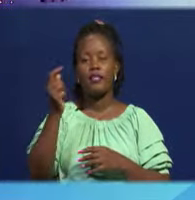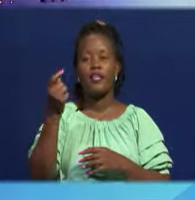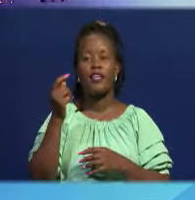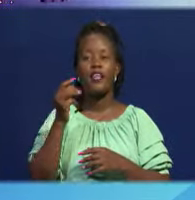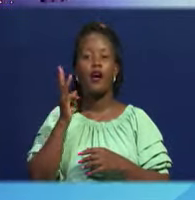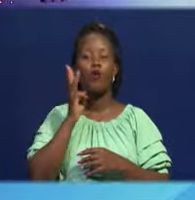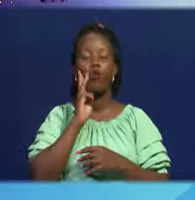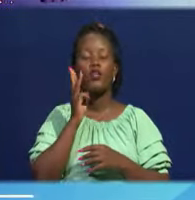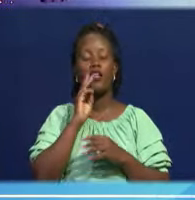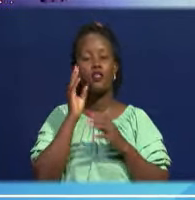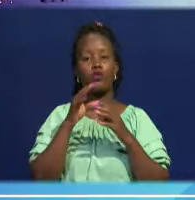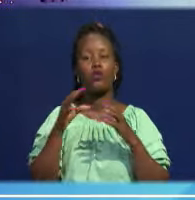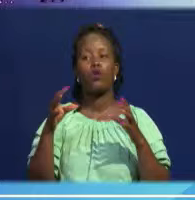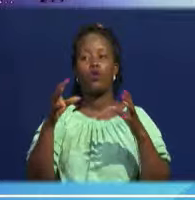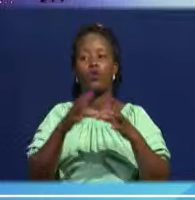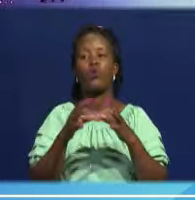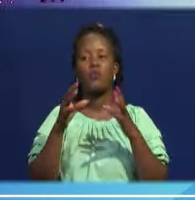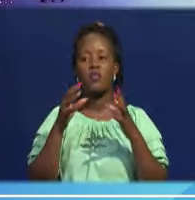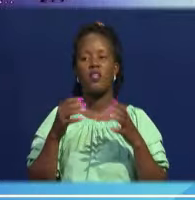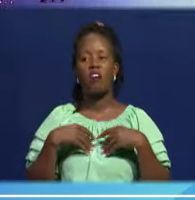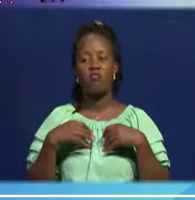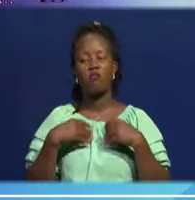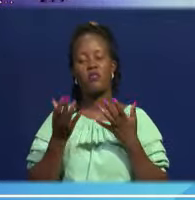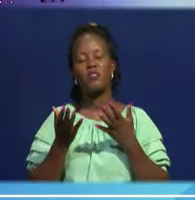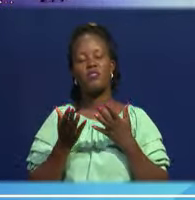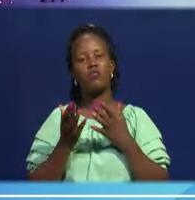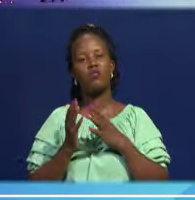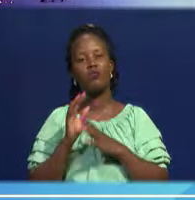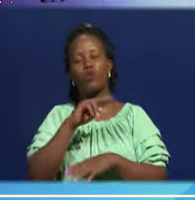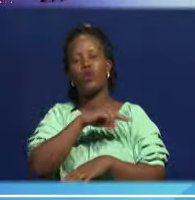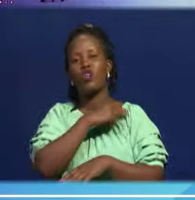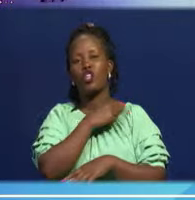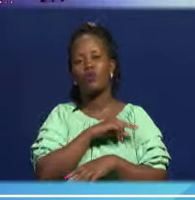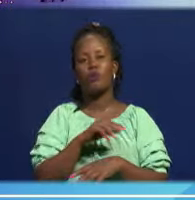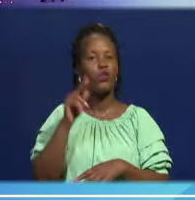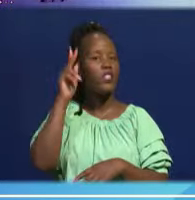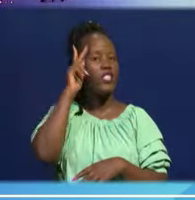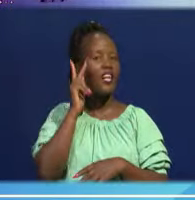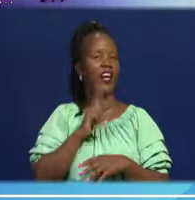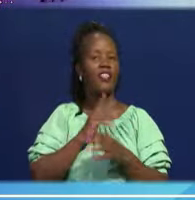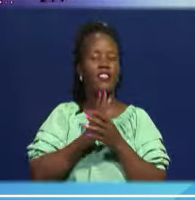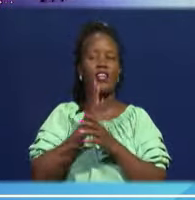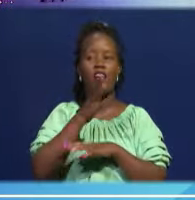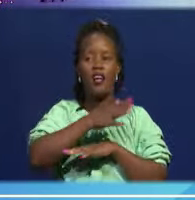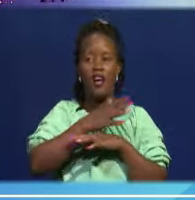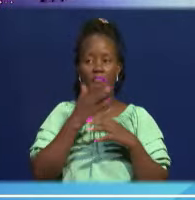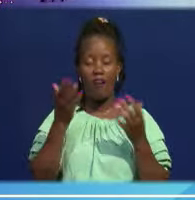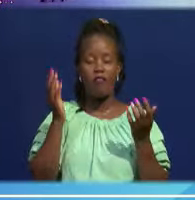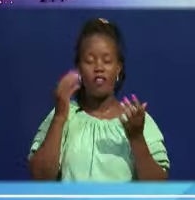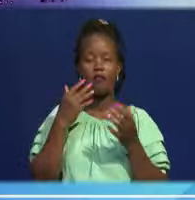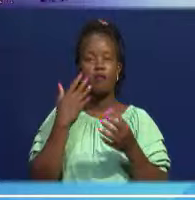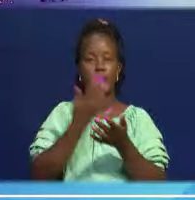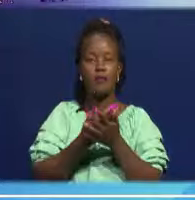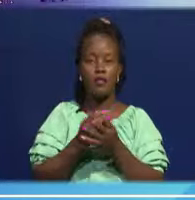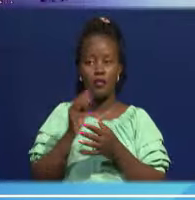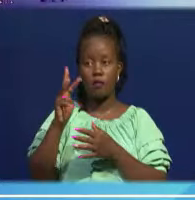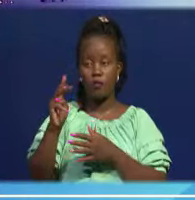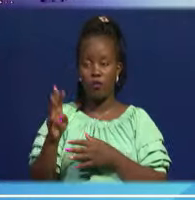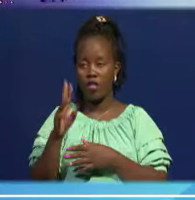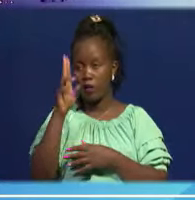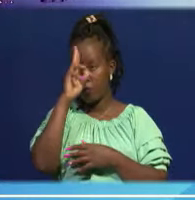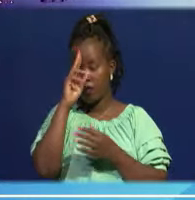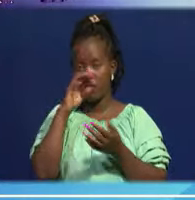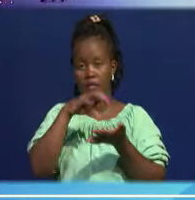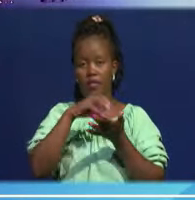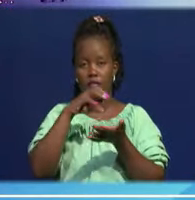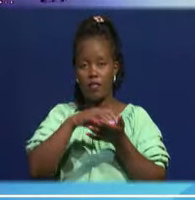Rashid Echesa, amelazwa katika hospitali ya Karen baada ya kukesha katika kituo cha polisi cha Muthaiga. Mawakili wake na seneta